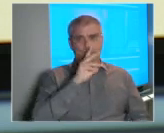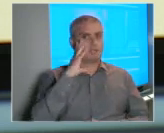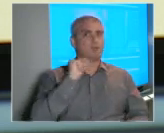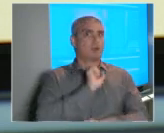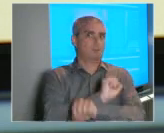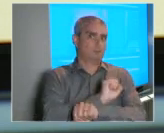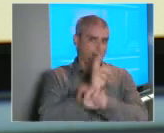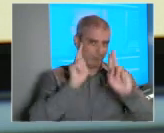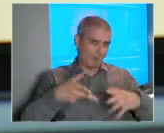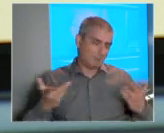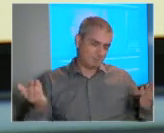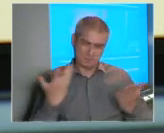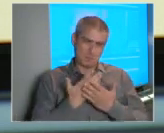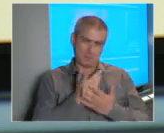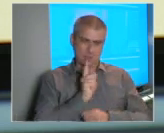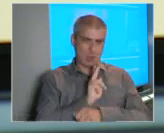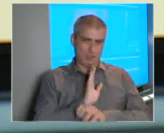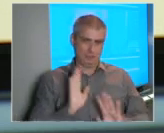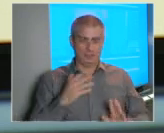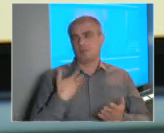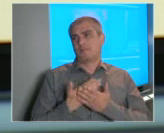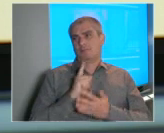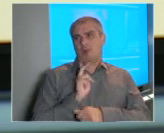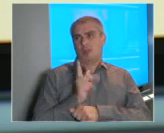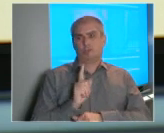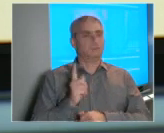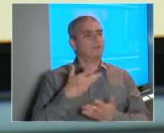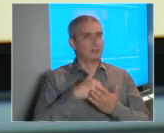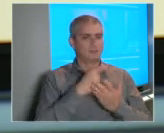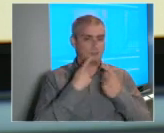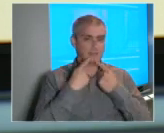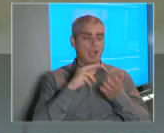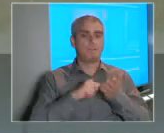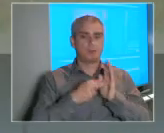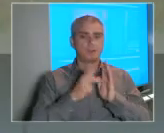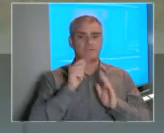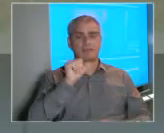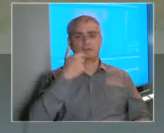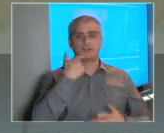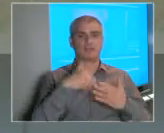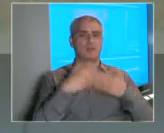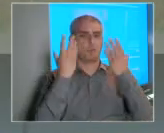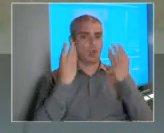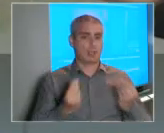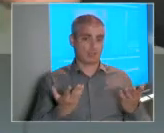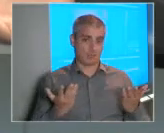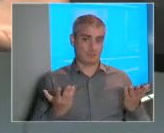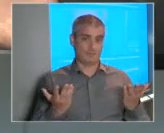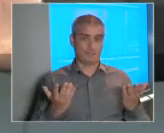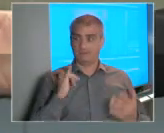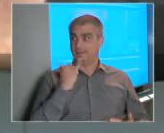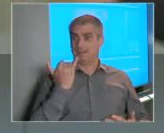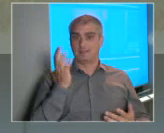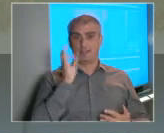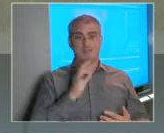שנים בכלא, מומלץ שלו. אנחנו ממליצים לא לשקר. בהחלט, עוד נמשיך בשיחה שלנו לאורך התוכנית, אבל קודם כל נאמר בוקר טוב, וכן,